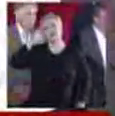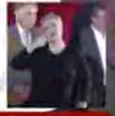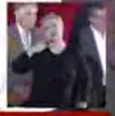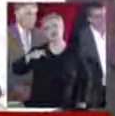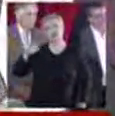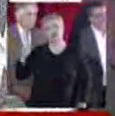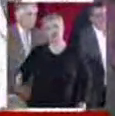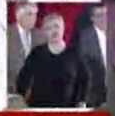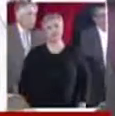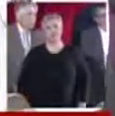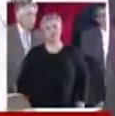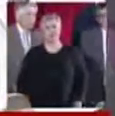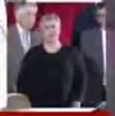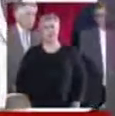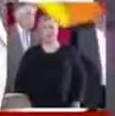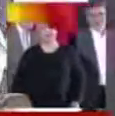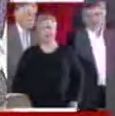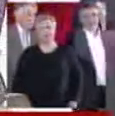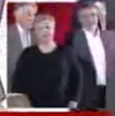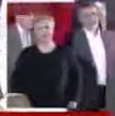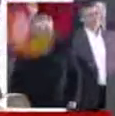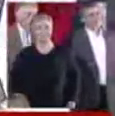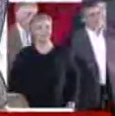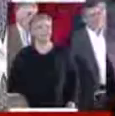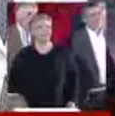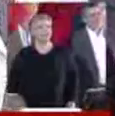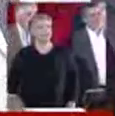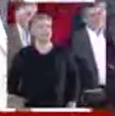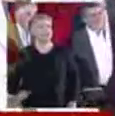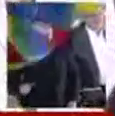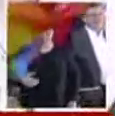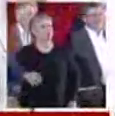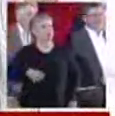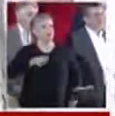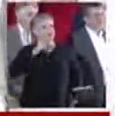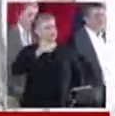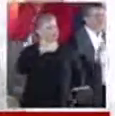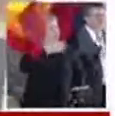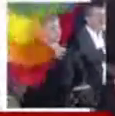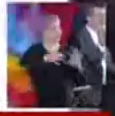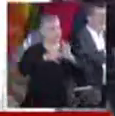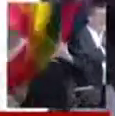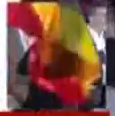μάχες και αγώνες γιατί τα δίκαια πολλά από τα δίκαια έγιναν πράξη και